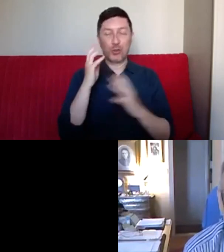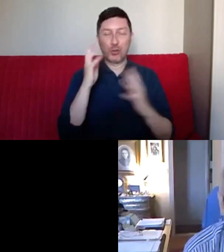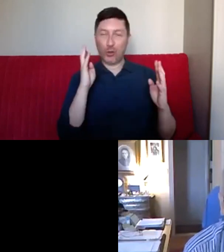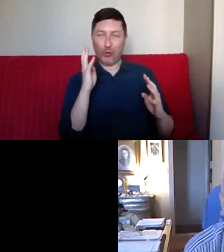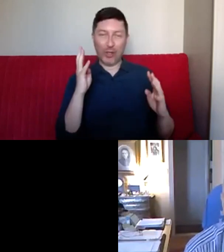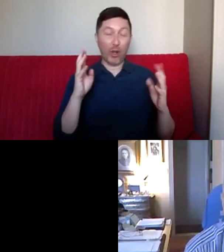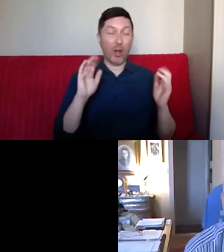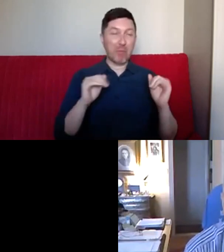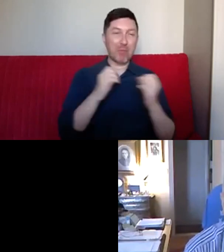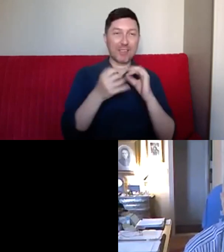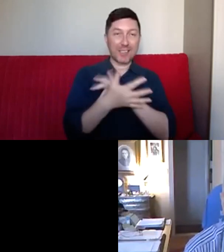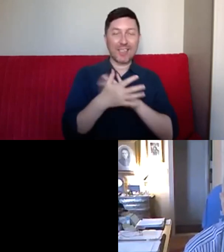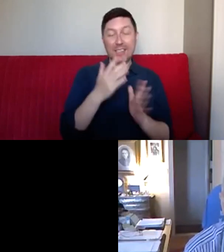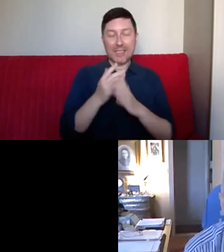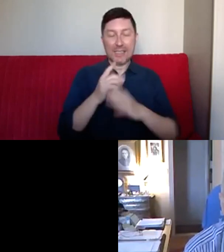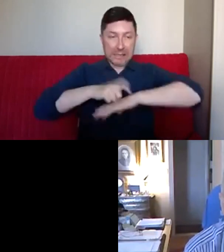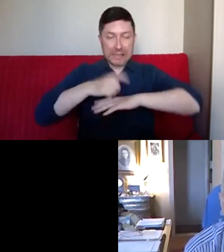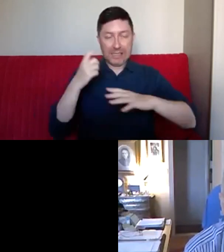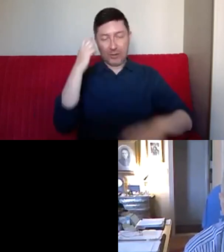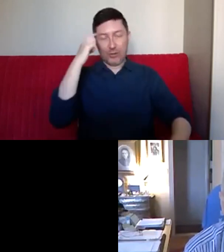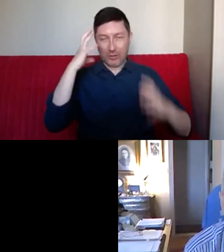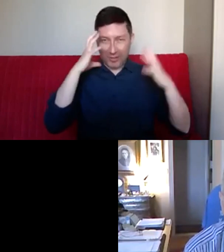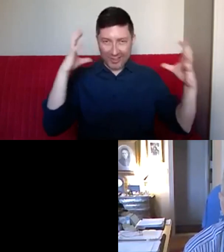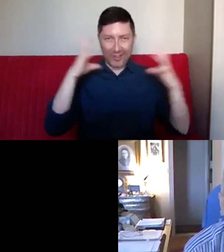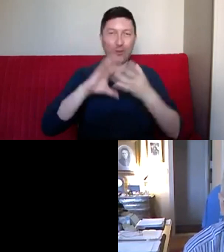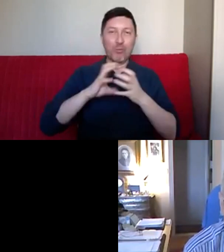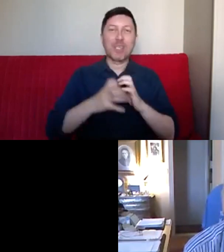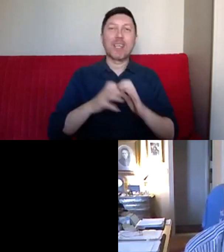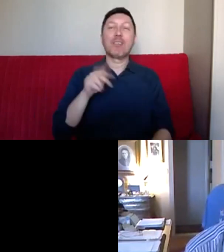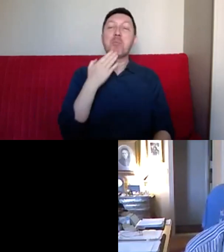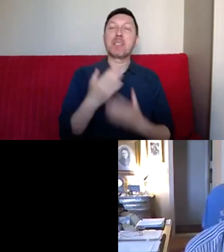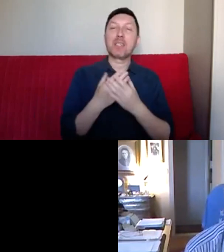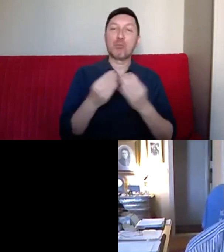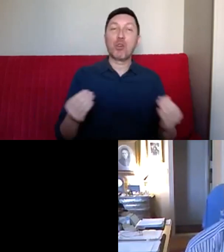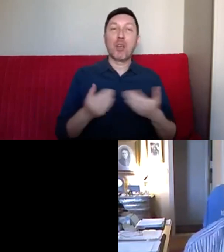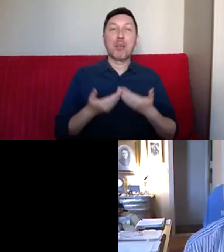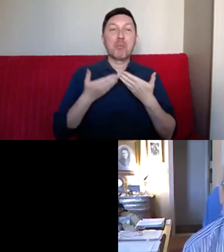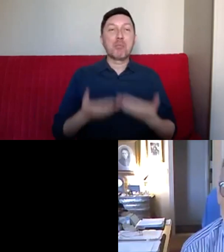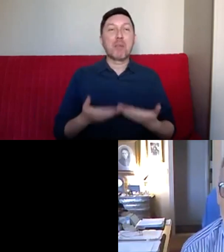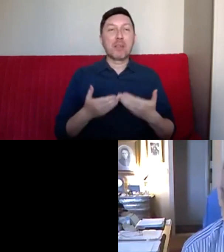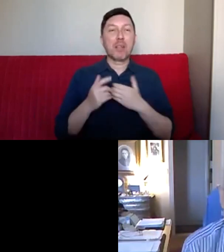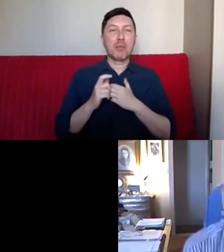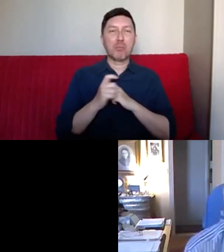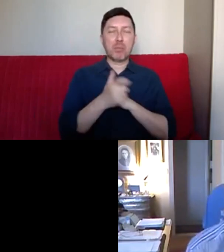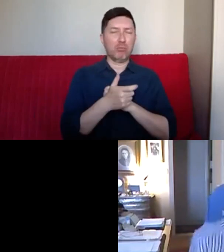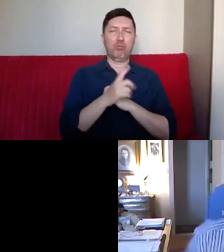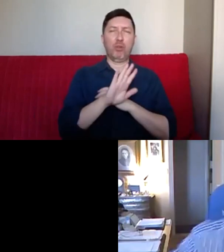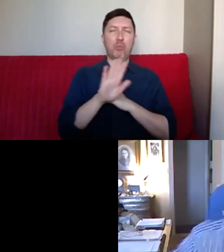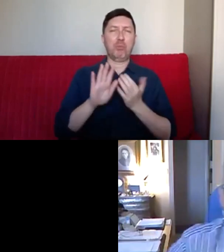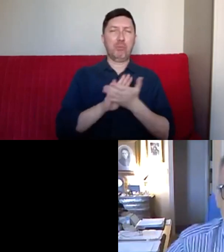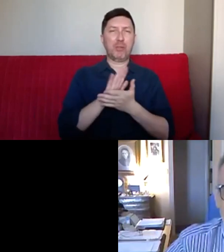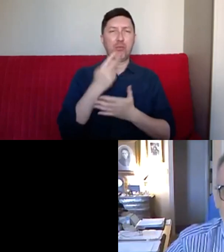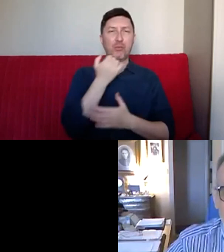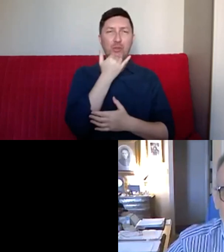I would like now to give the floor. First of all, I would like to make a